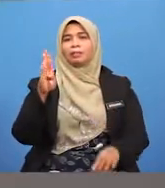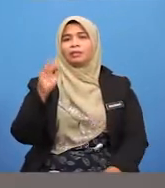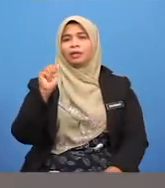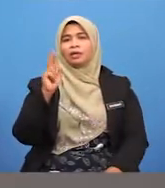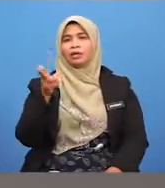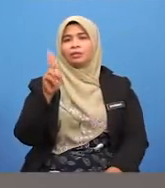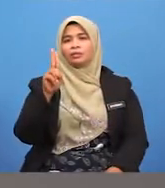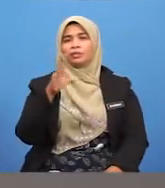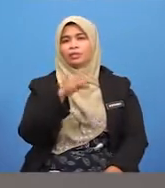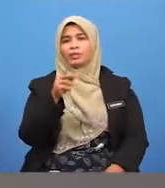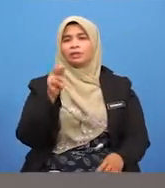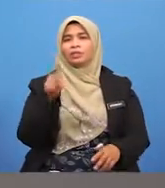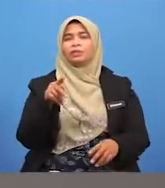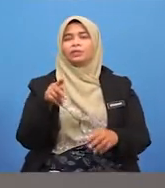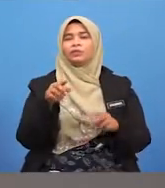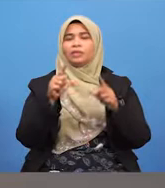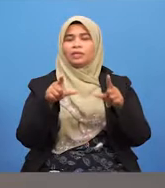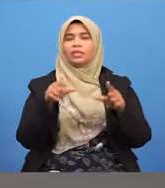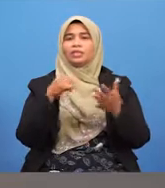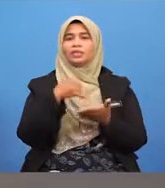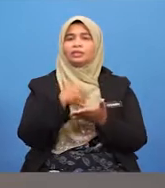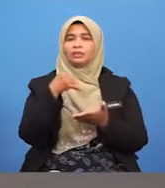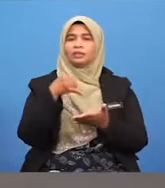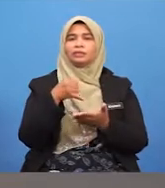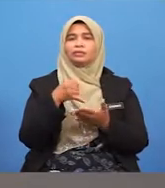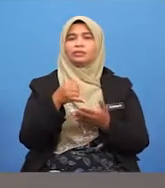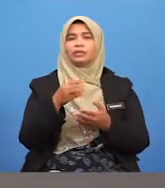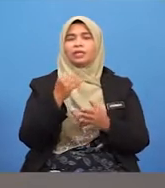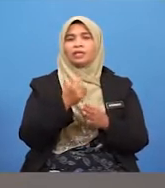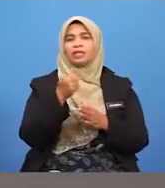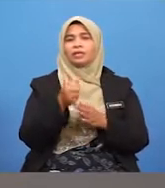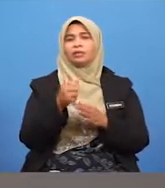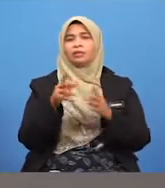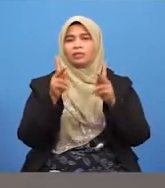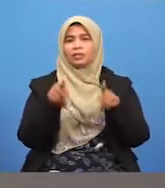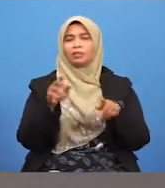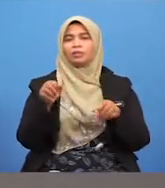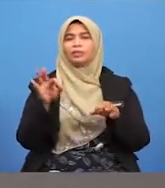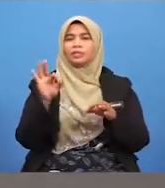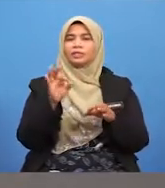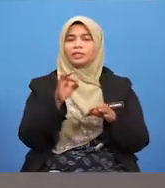perlu smartphone iki ataupun Plaza boleh Jeruju